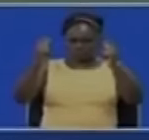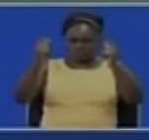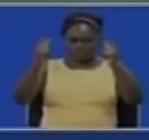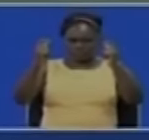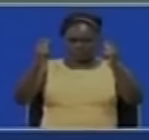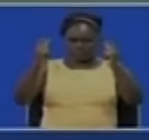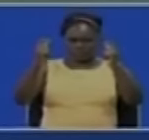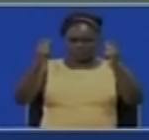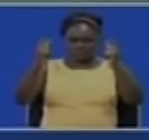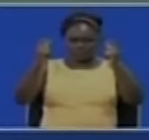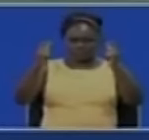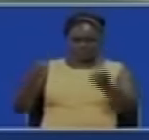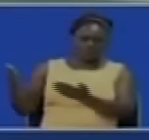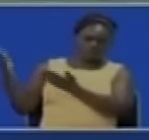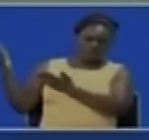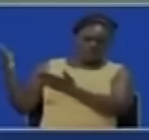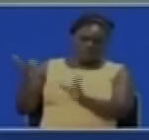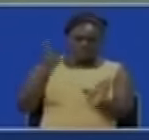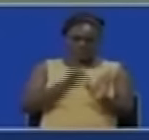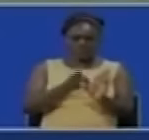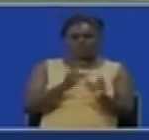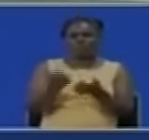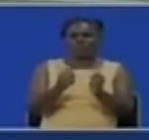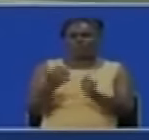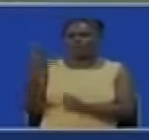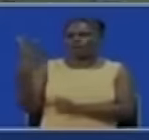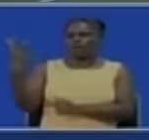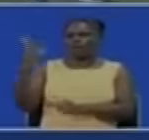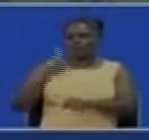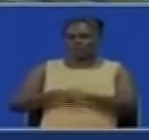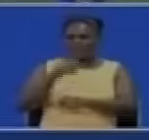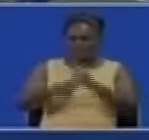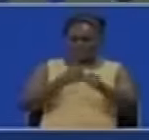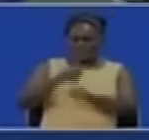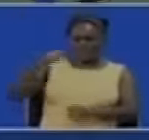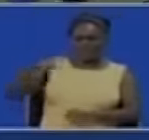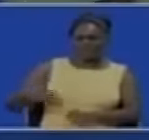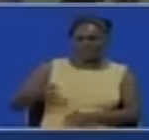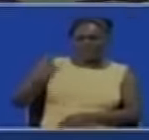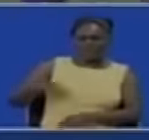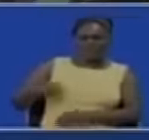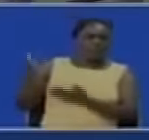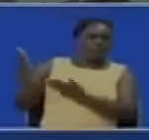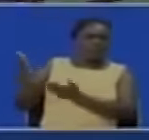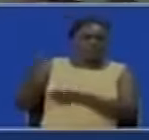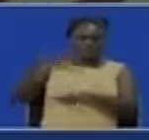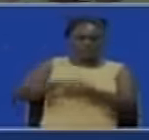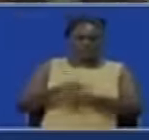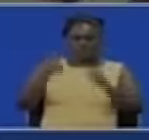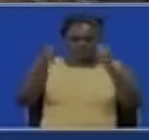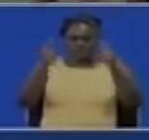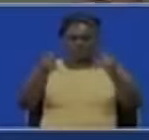tournament. Sliders watakuwa kishiriki mashindano hayo kwa mara ya 4 mwaka huu. Kina dada hao walishinda kombe hilo